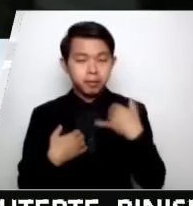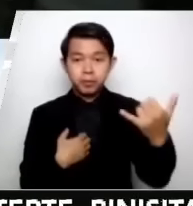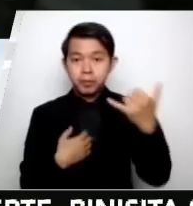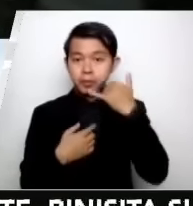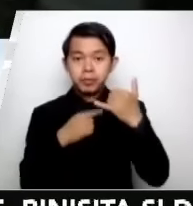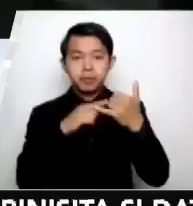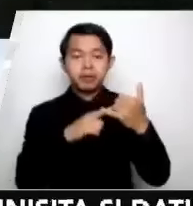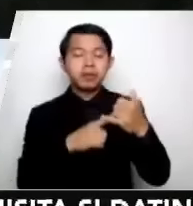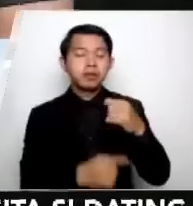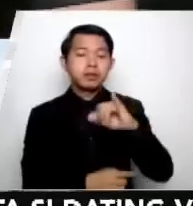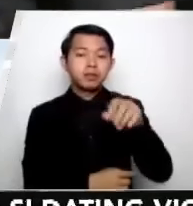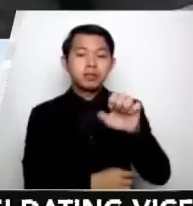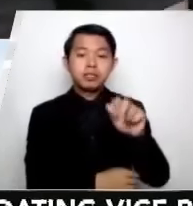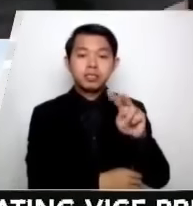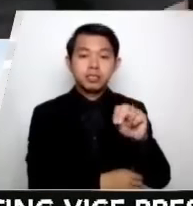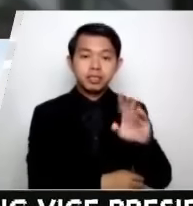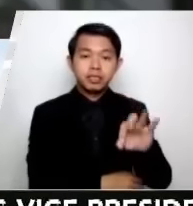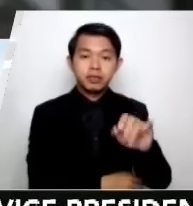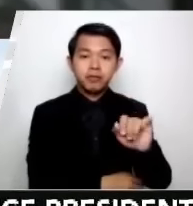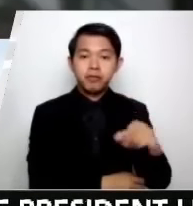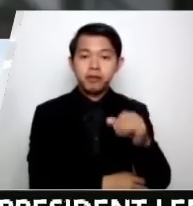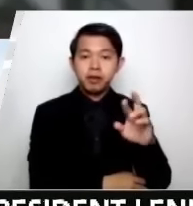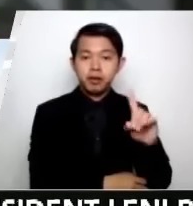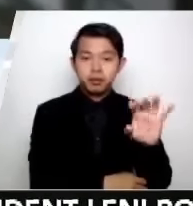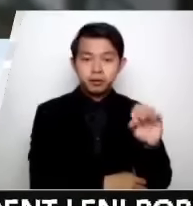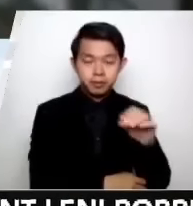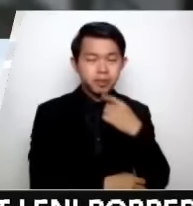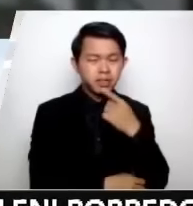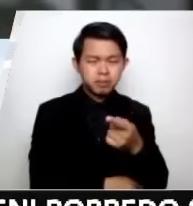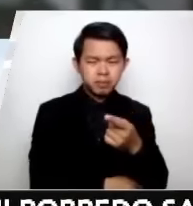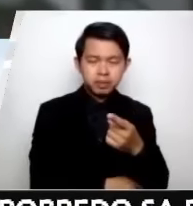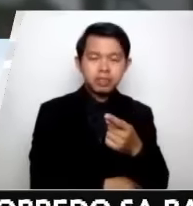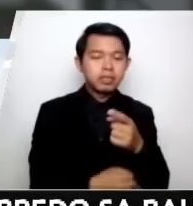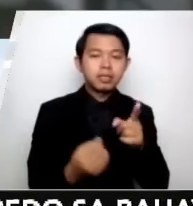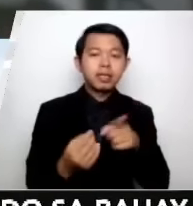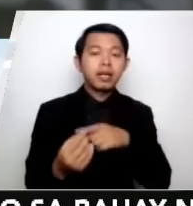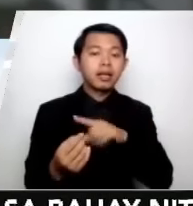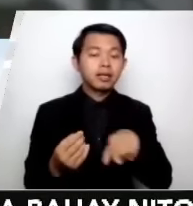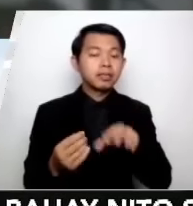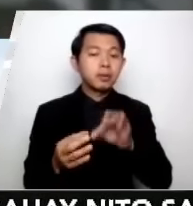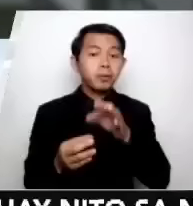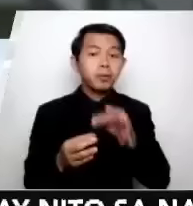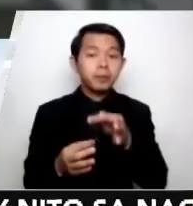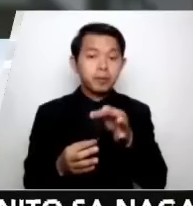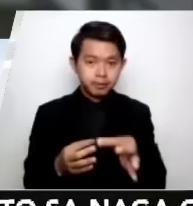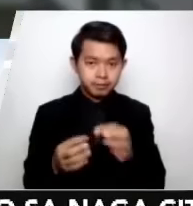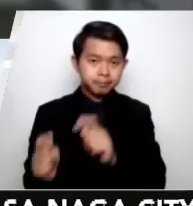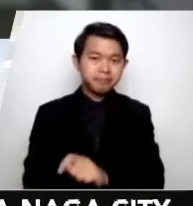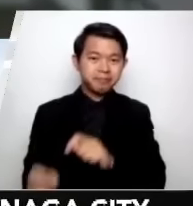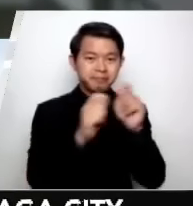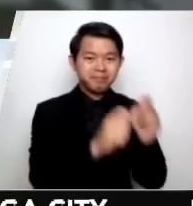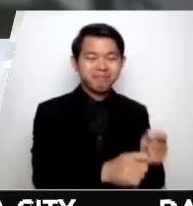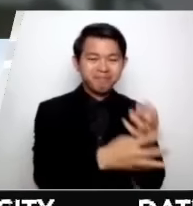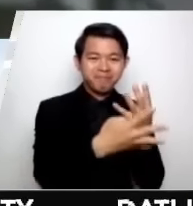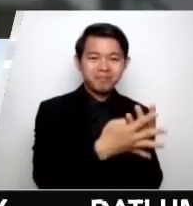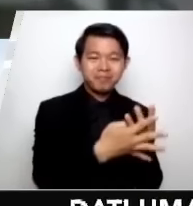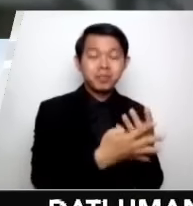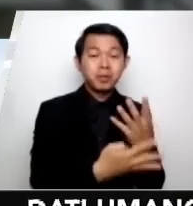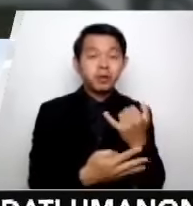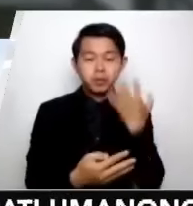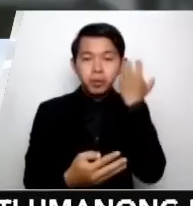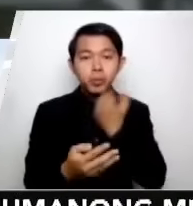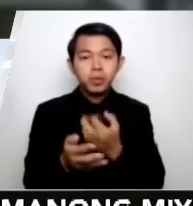Fajardo para sabihin niya na hindi muna ililipat ng detention center si Guo. Kulang umano ang documentary requirements kasama na ang medical